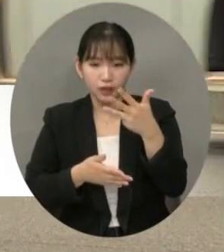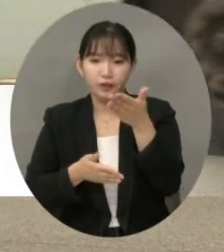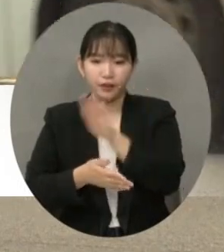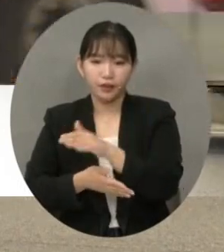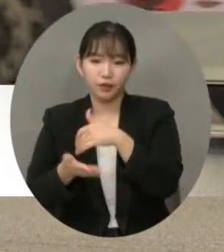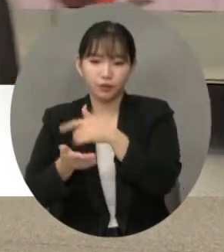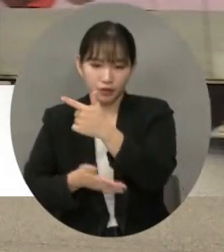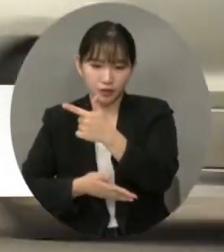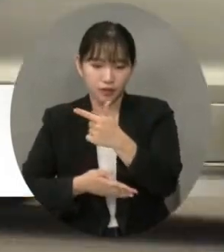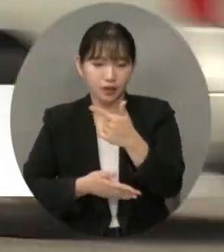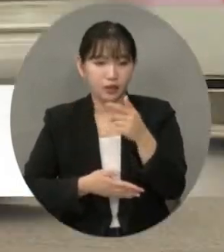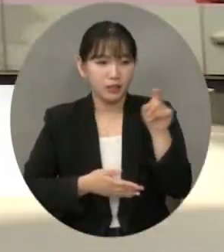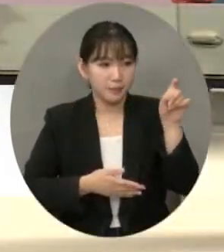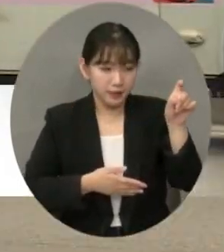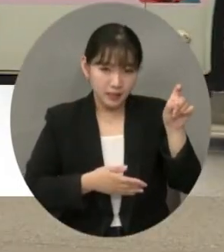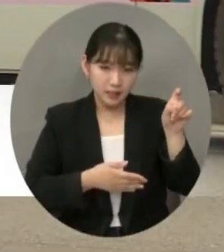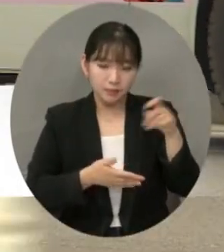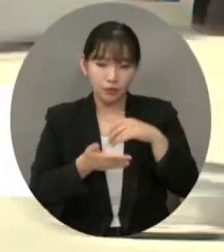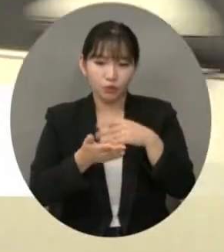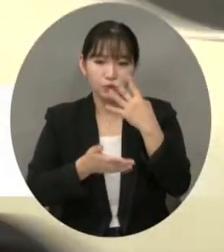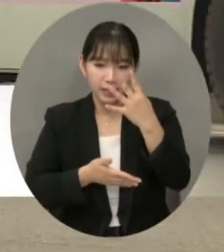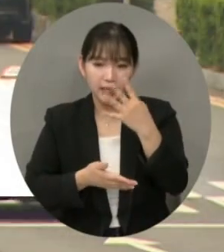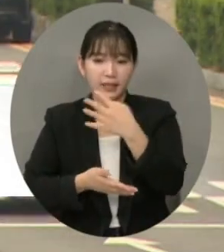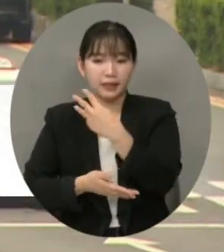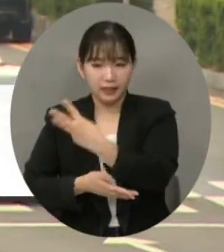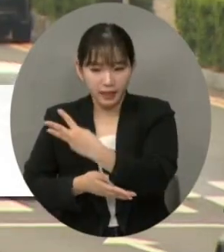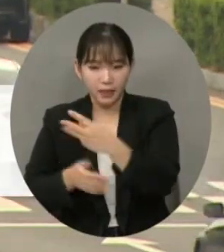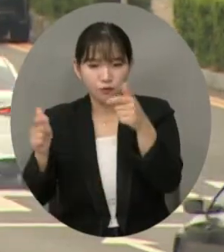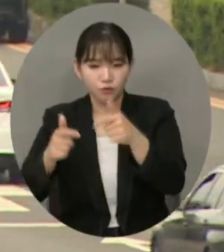지선 10번이 넉대에서 석대로 감차